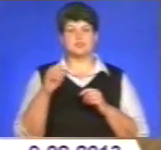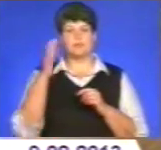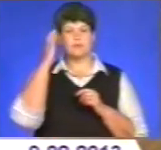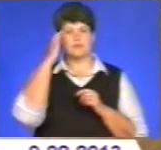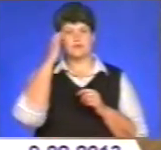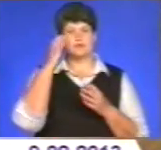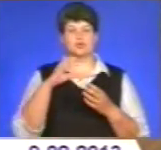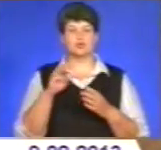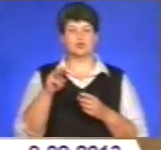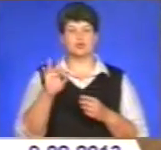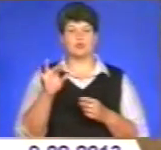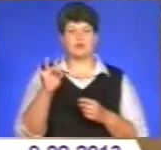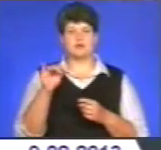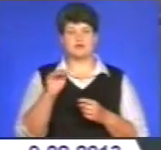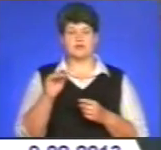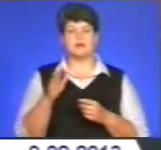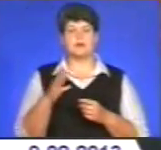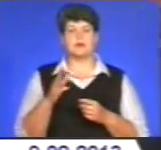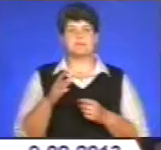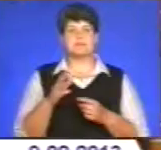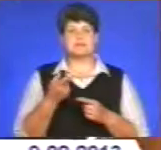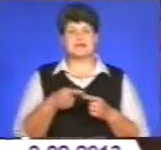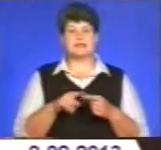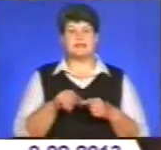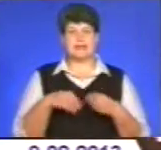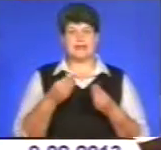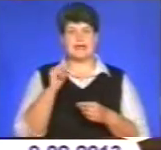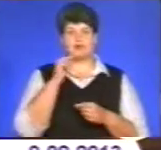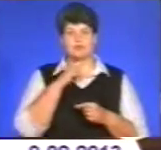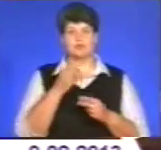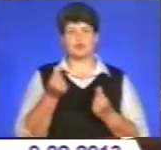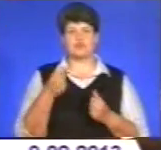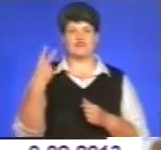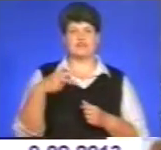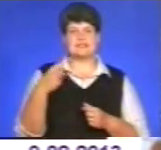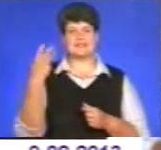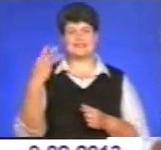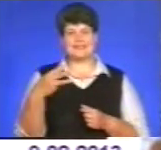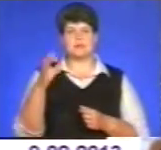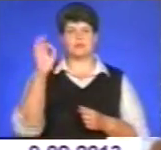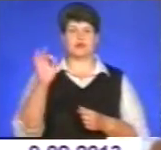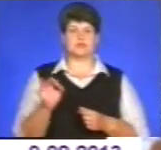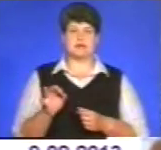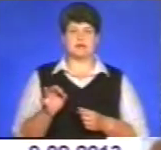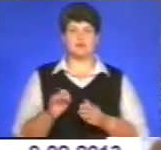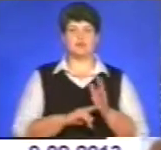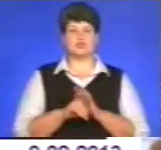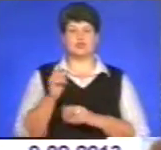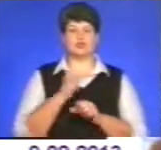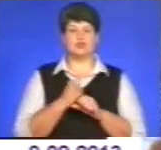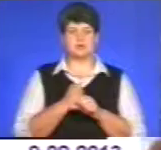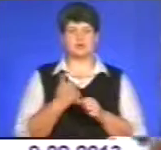біомаси у твердопаливних котлах дає економію коштів у 20-30%. Ми почали робити кроки в